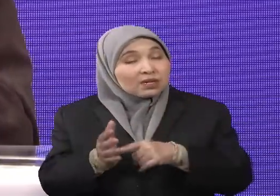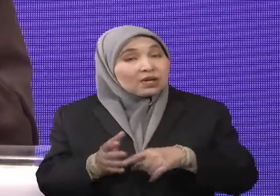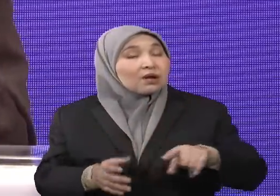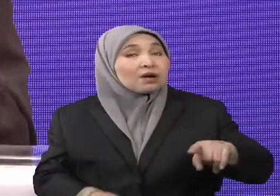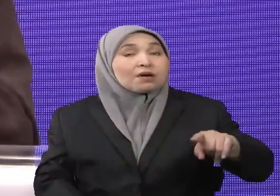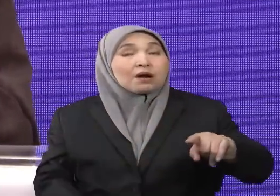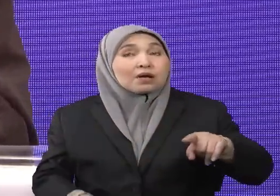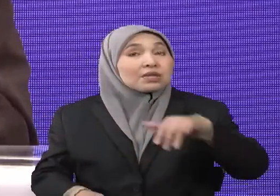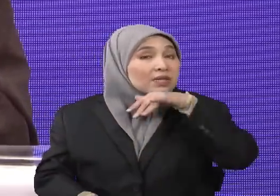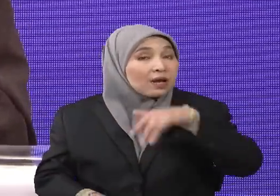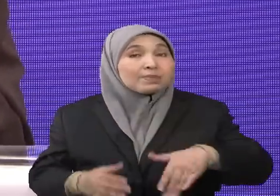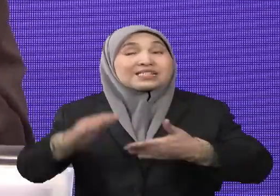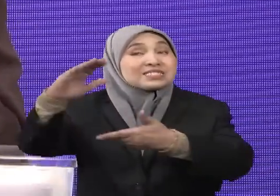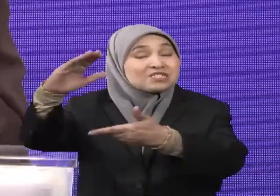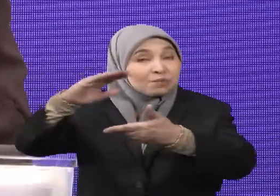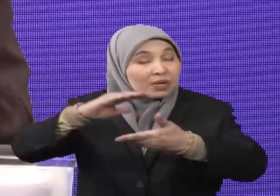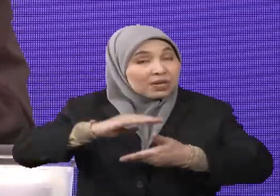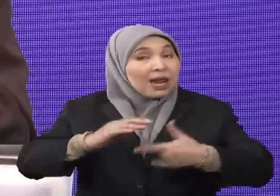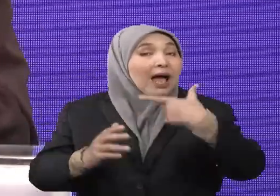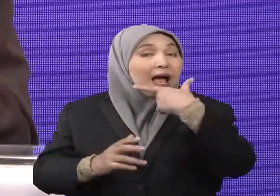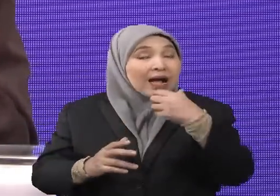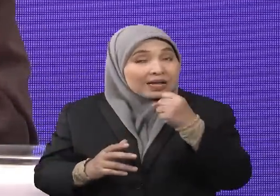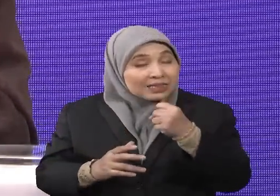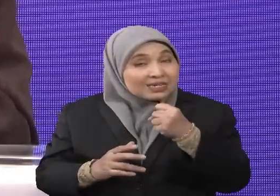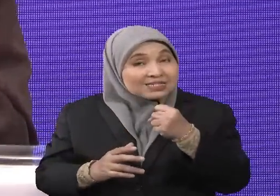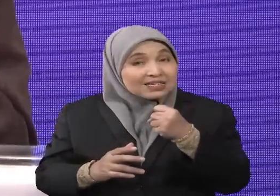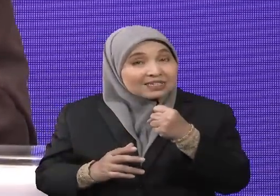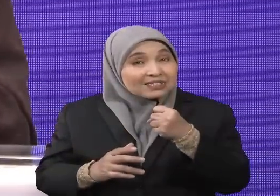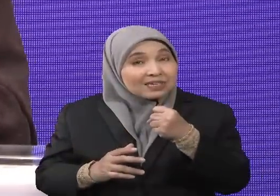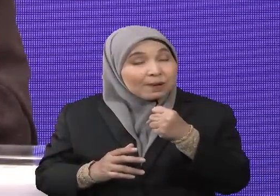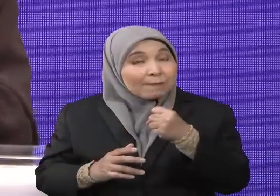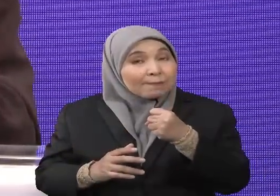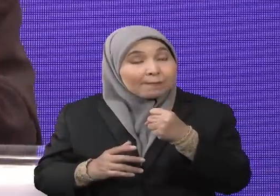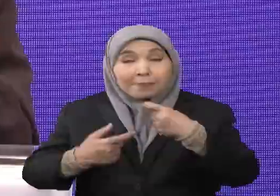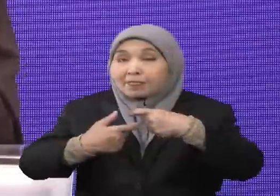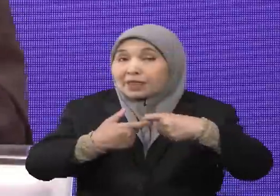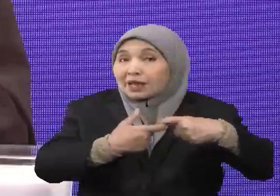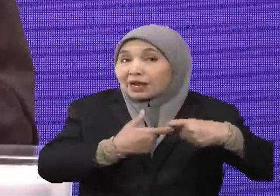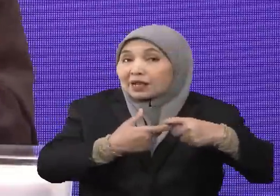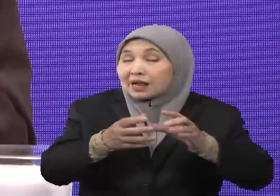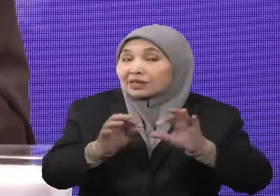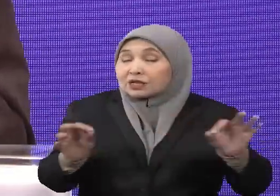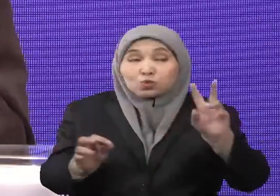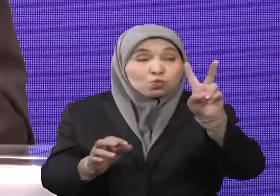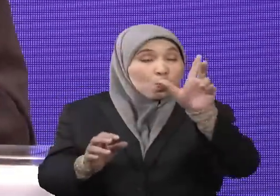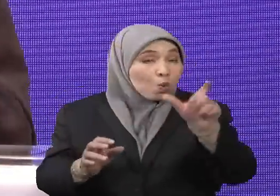nabi sampaikan kita ini dalam sebuah hadis hadis dikaitkan dengan